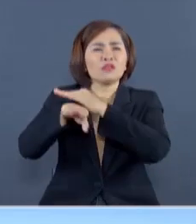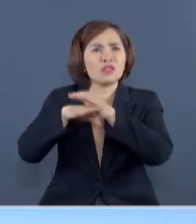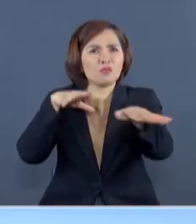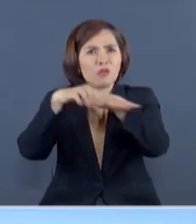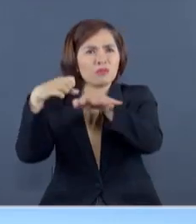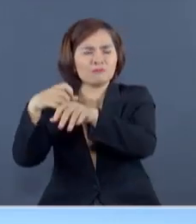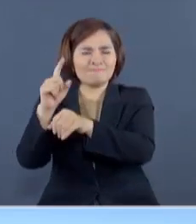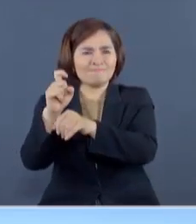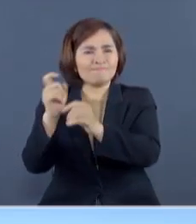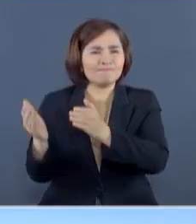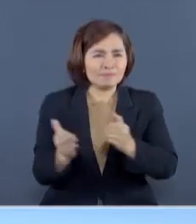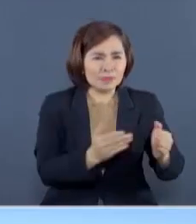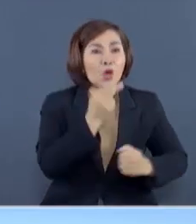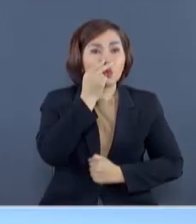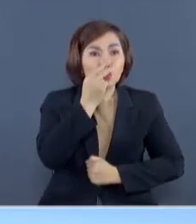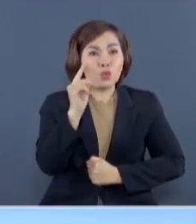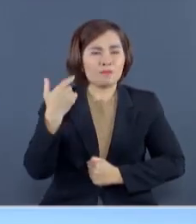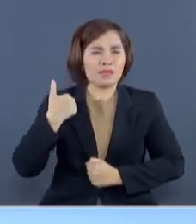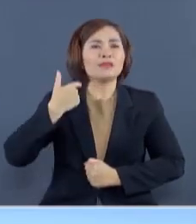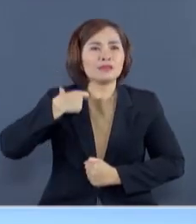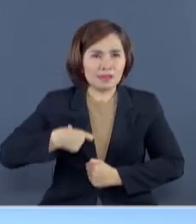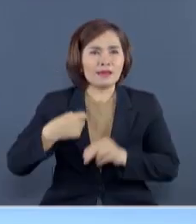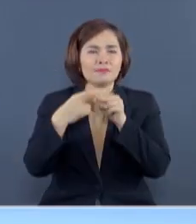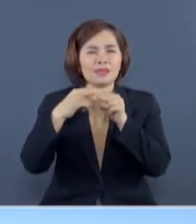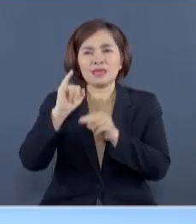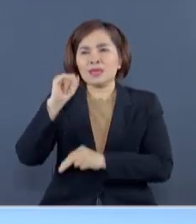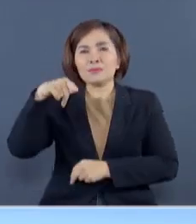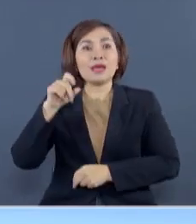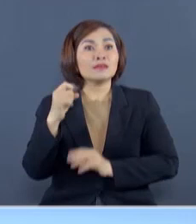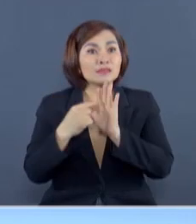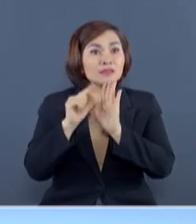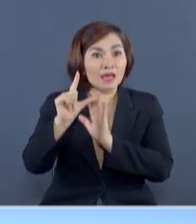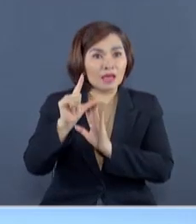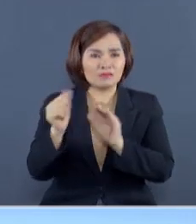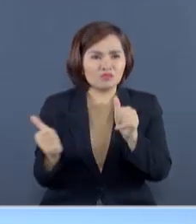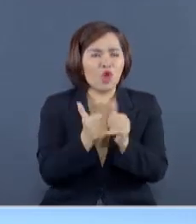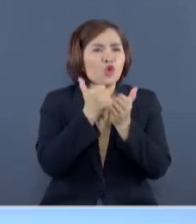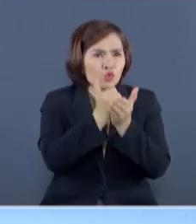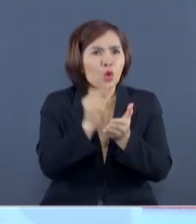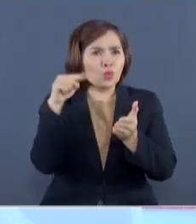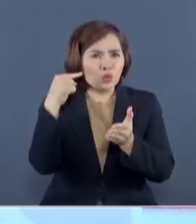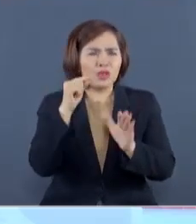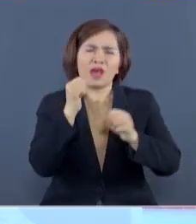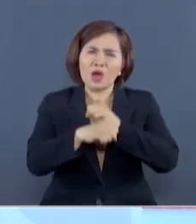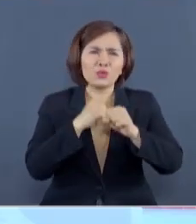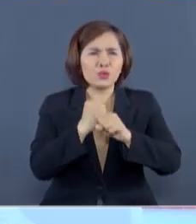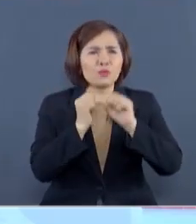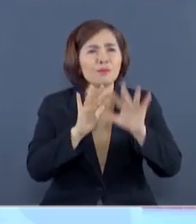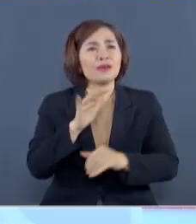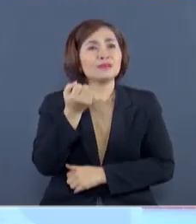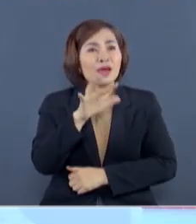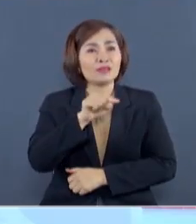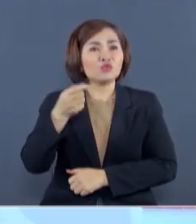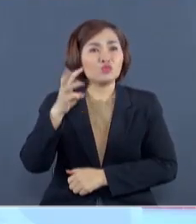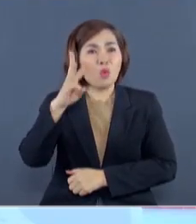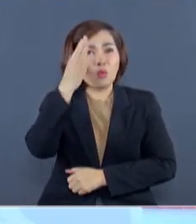เอาคุณผู้ชมตามกันต่อกรณีทนายไพศาลเนี่ยไปช่วยเด็กสาวอายุ 15-16 เท่านั้นเองนะคะเขาบอกว่าเขาเนี่ยถูกสามีภรรยา